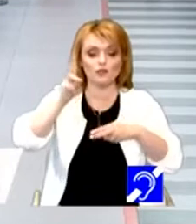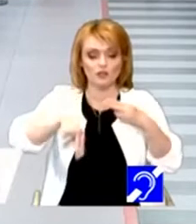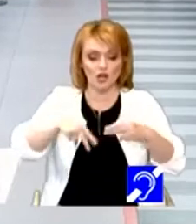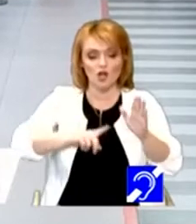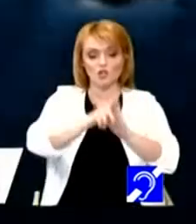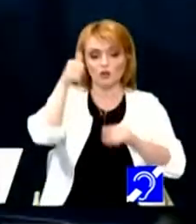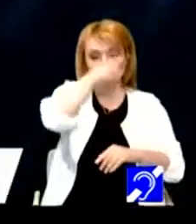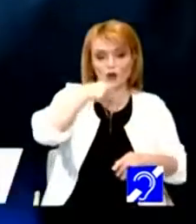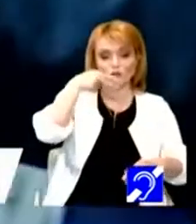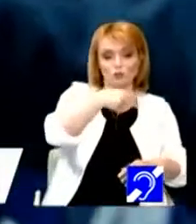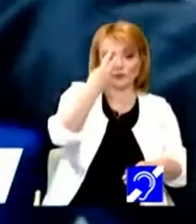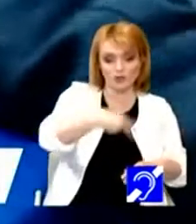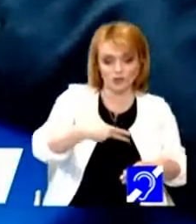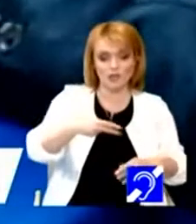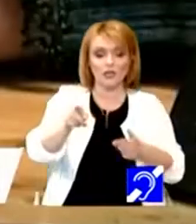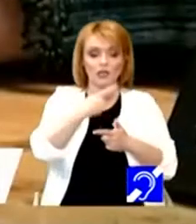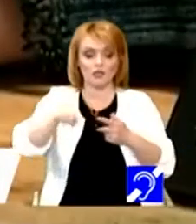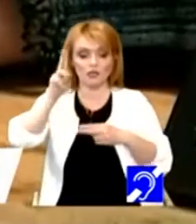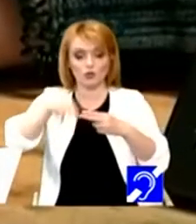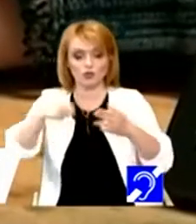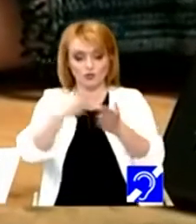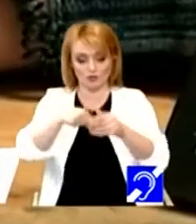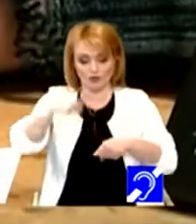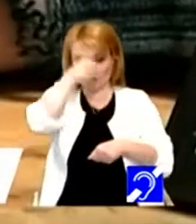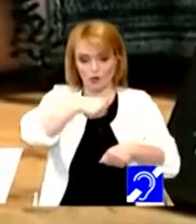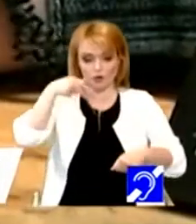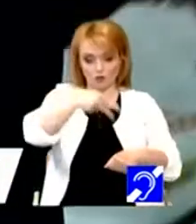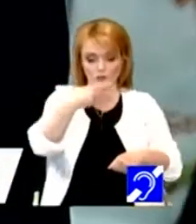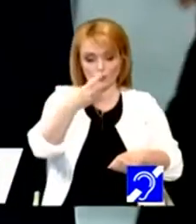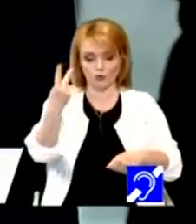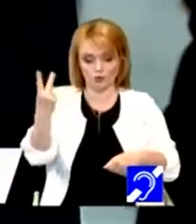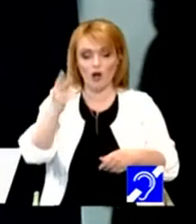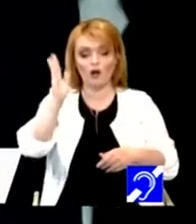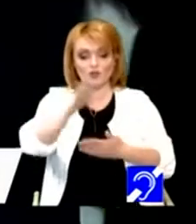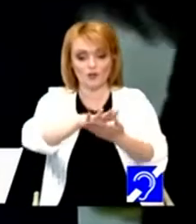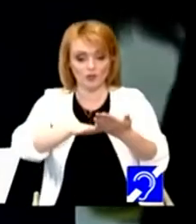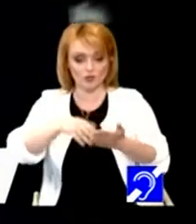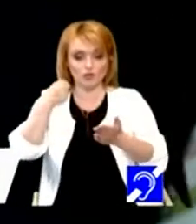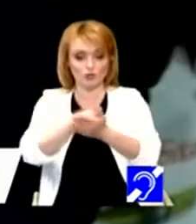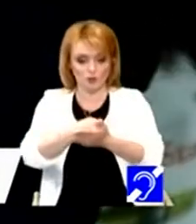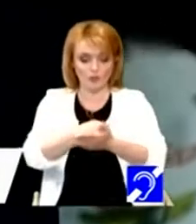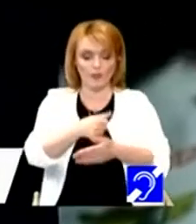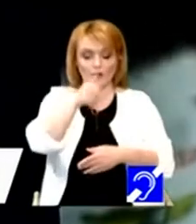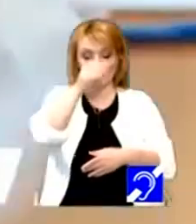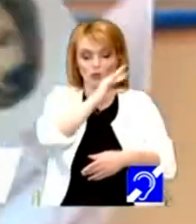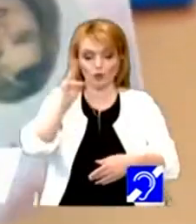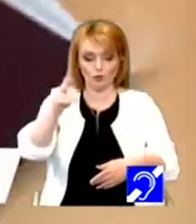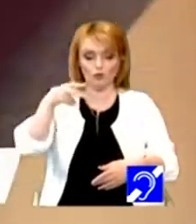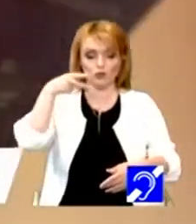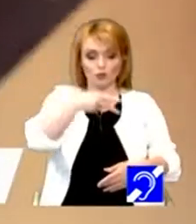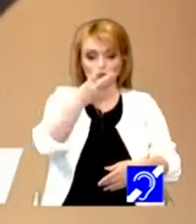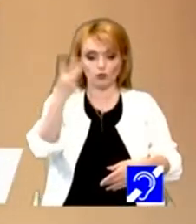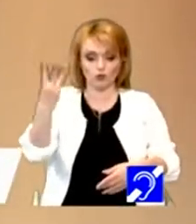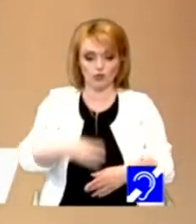cu 2020 sau vor expira până la sfârșitul acestui an va fi prelungită până la finele lunii iunie